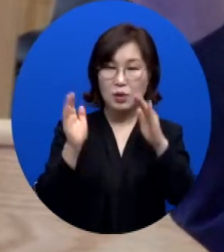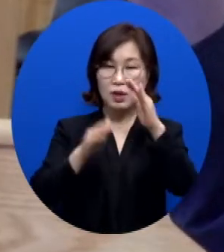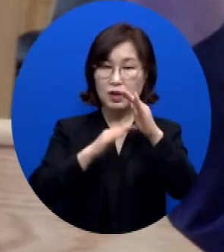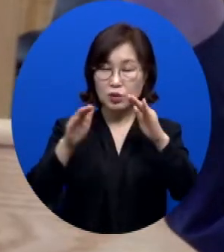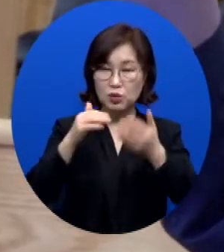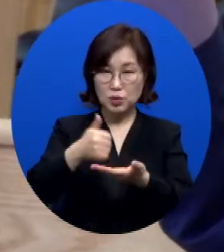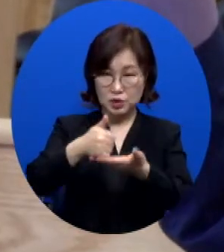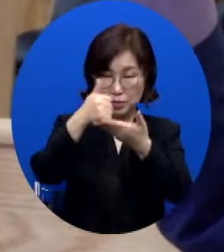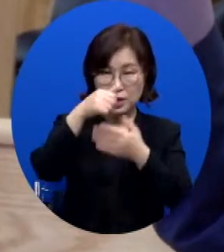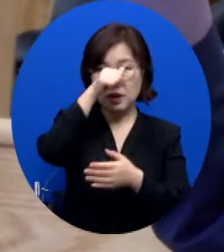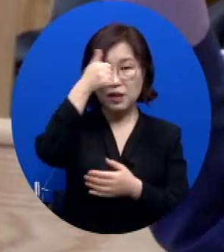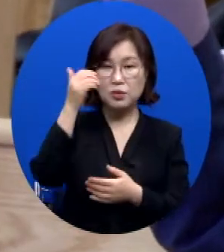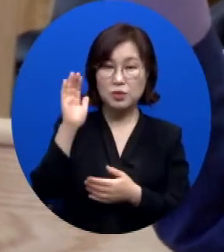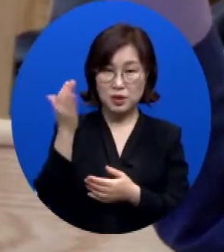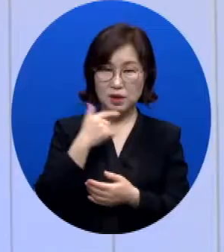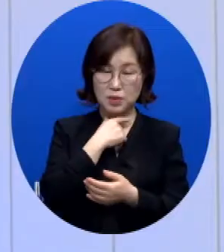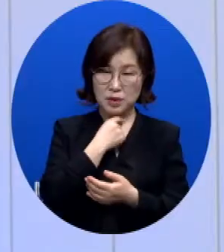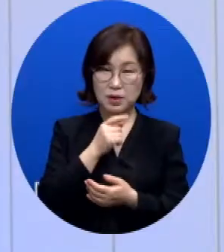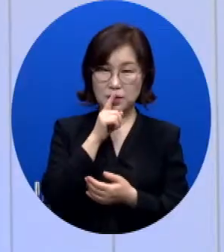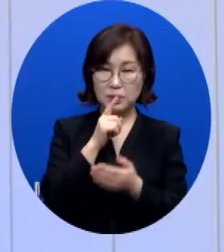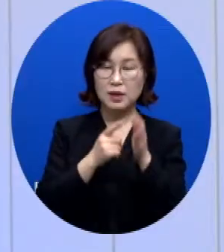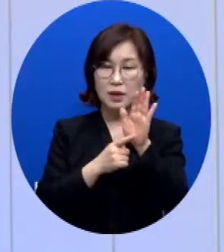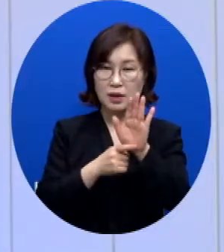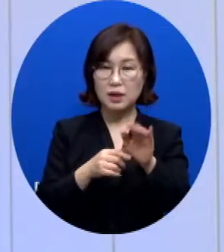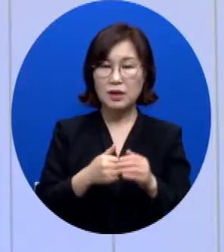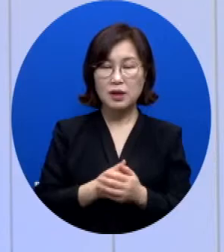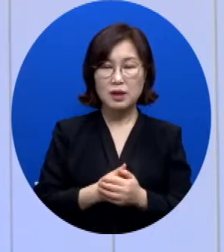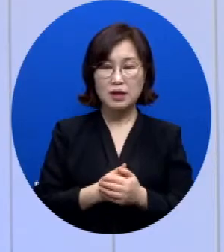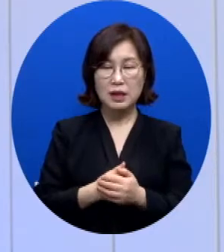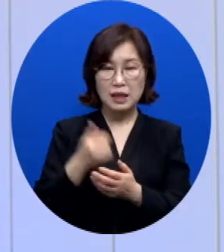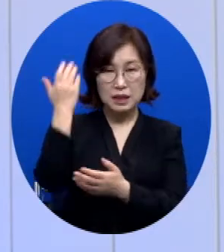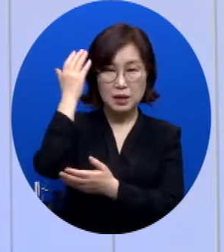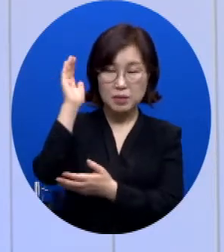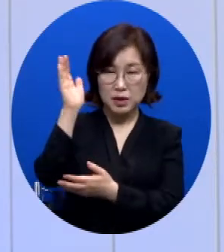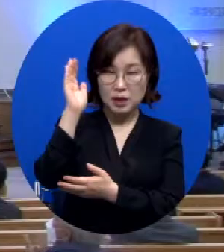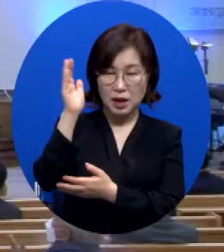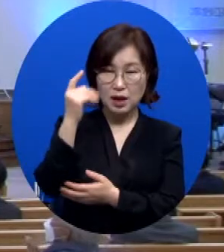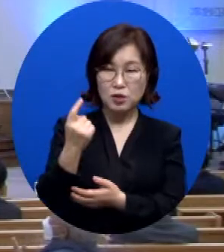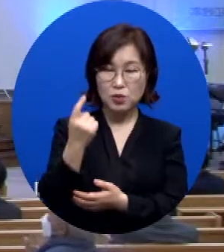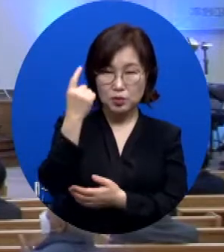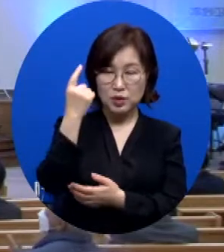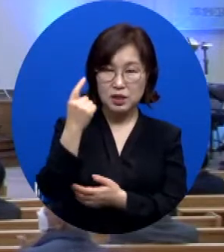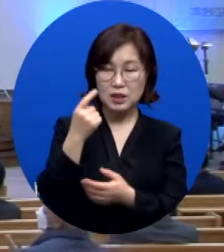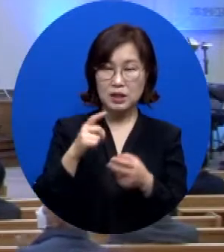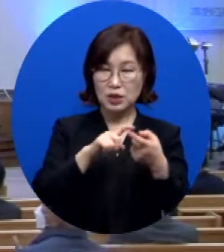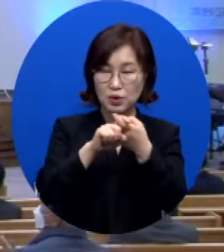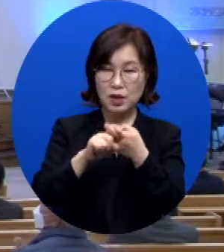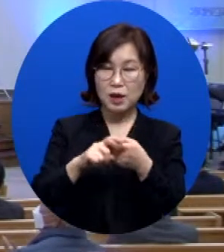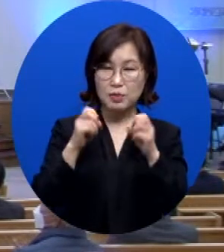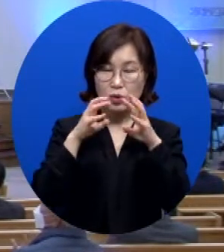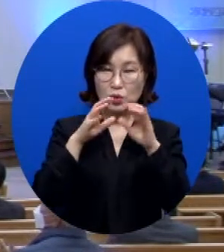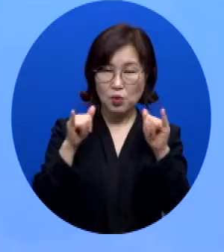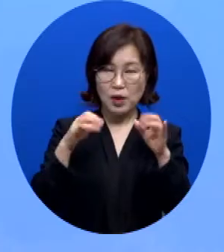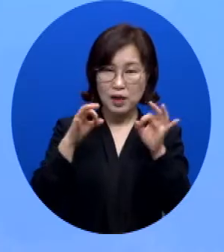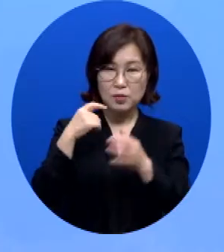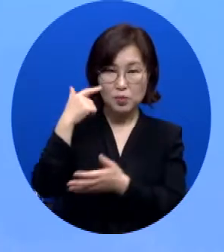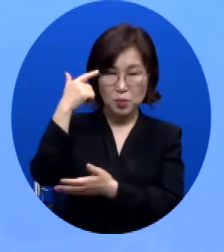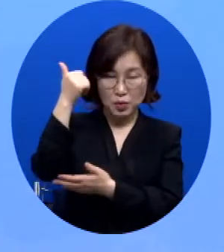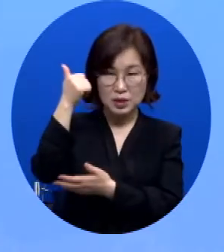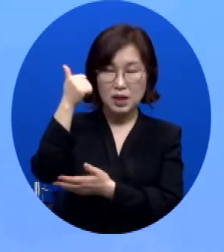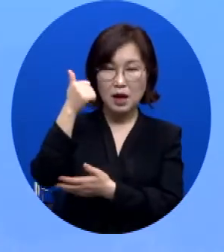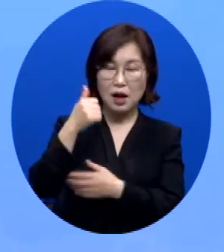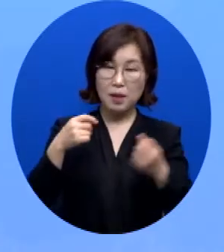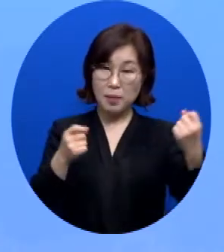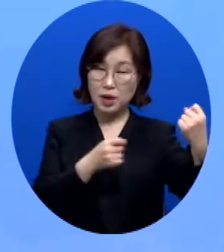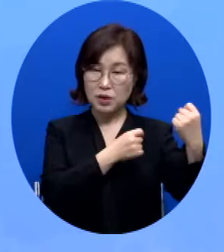섬기는 장로가 되길 바란다고 말했습니다. 이어진 세미나에선 높은 뜻 연합 선교회 김동호 목사와